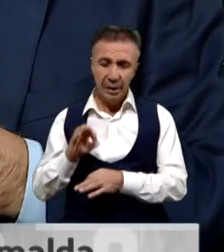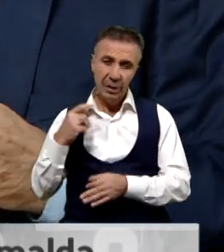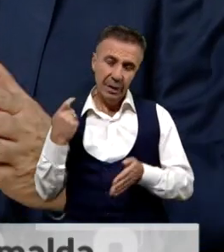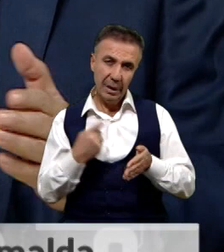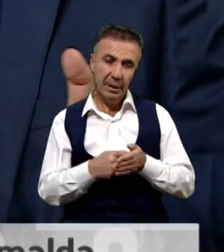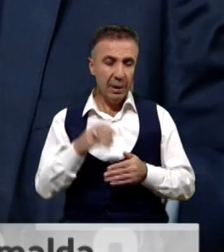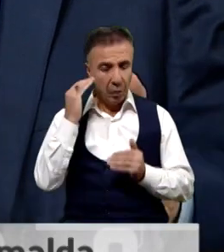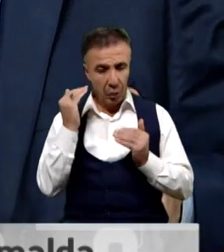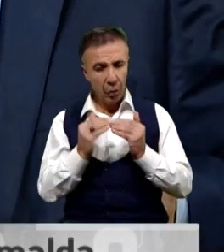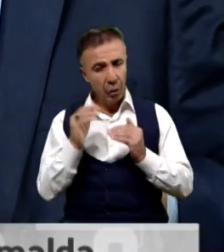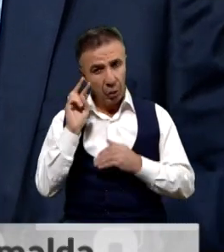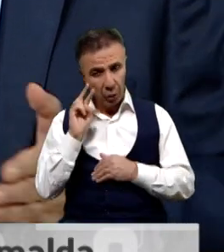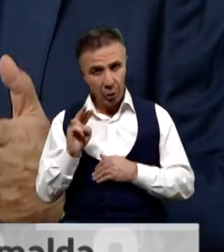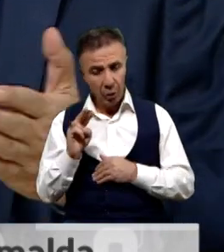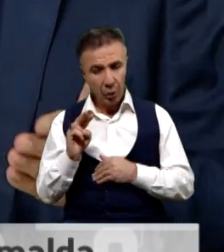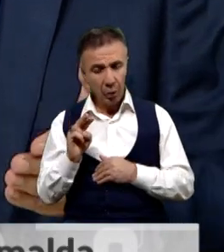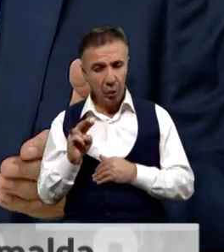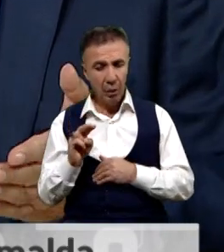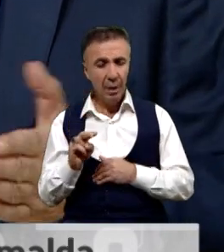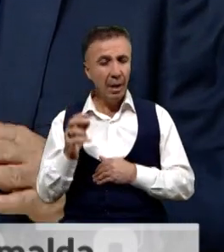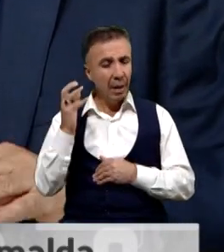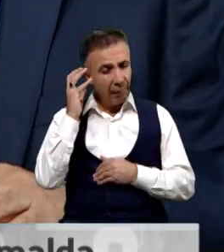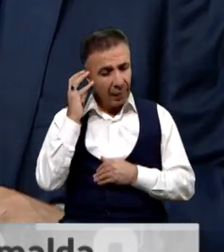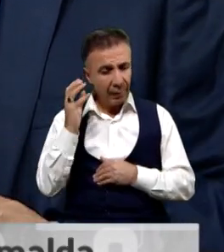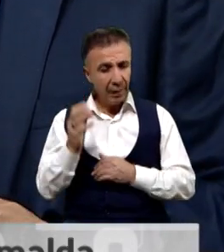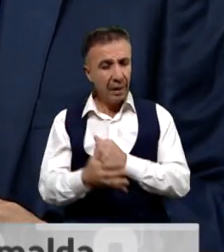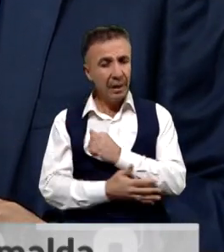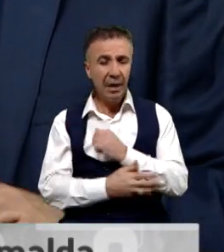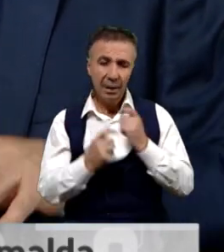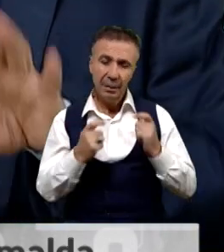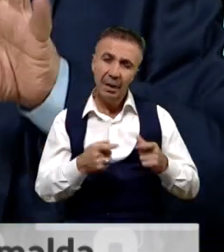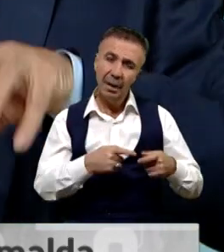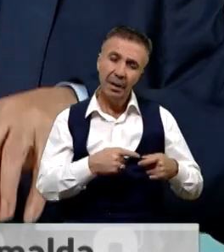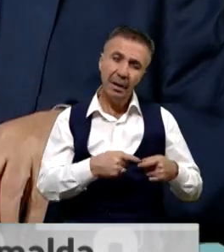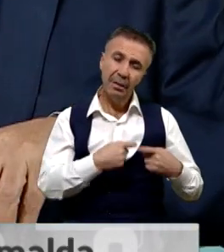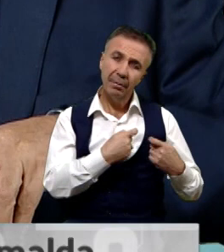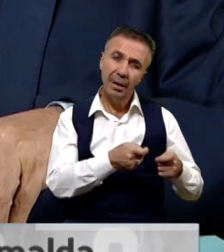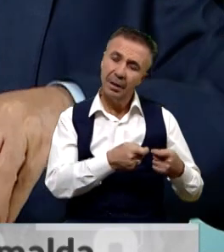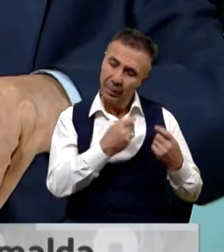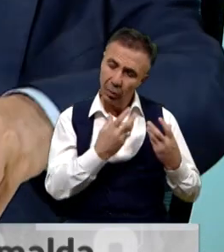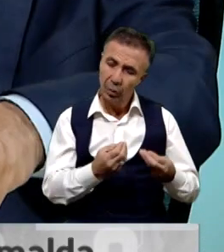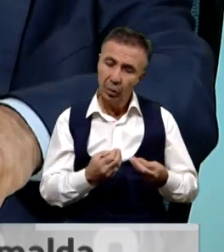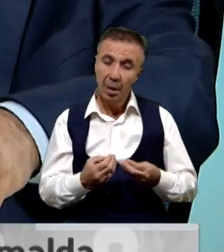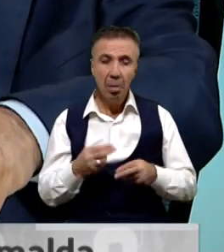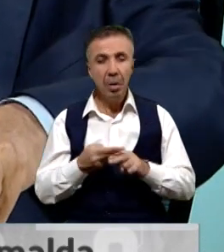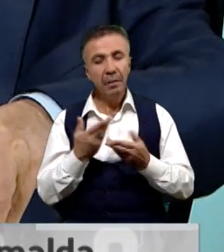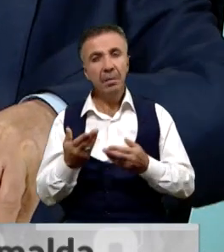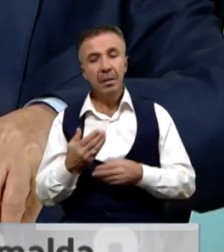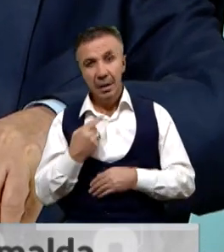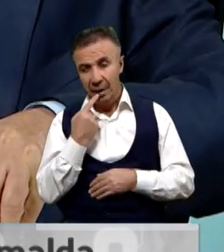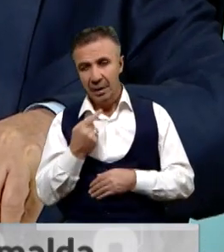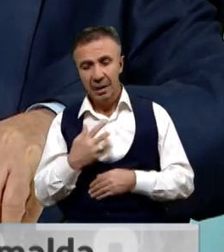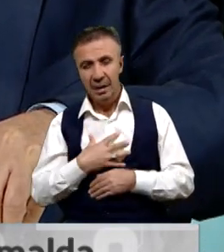uygun gördükleri hayır kurumlarına, hayır yerlerine sarf edebilirler. Ama mesela dediyse işte Diyanet